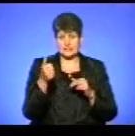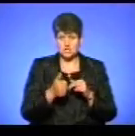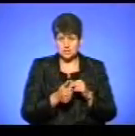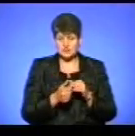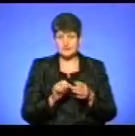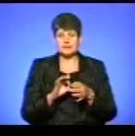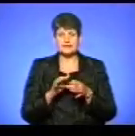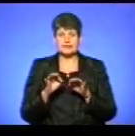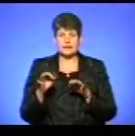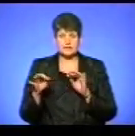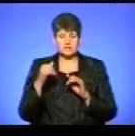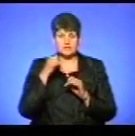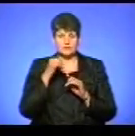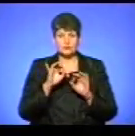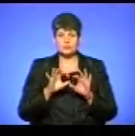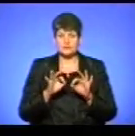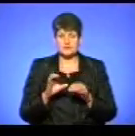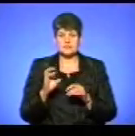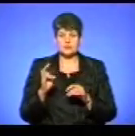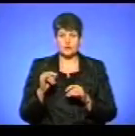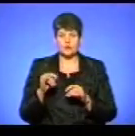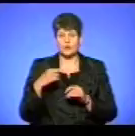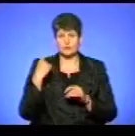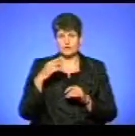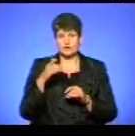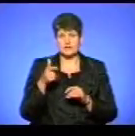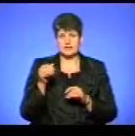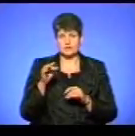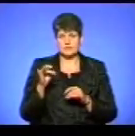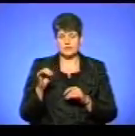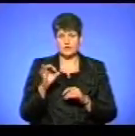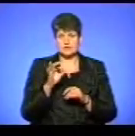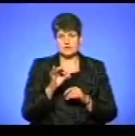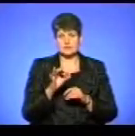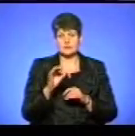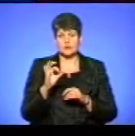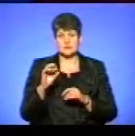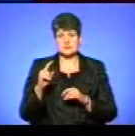про погодні умови телефоном розповість синоптик обласного гідрометеоцентру Оксана Озимків.